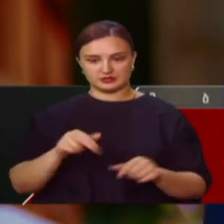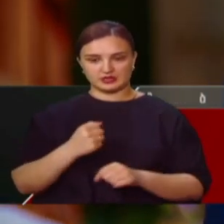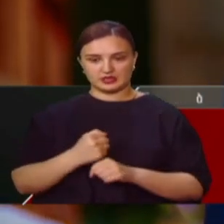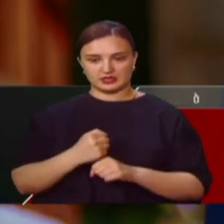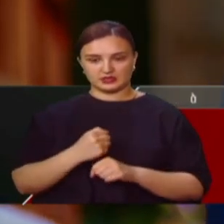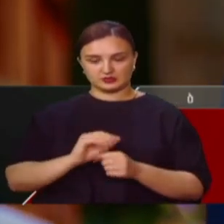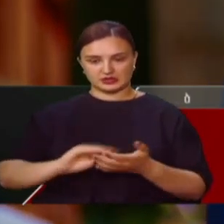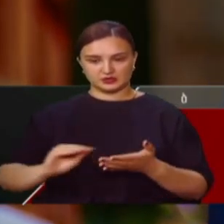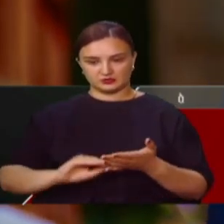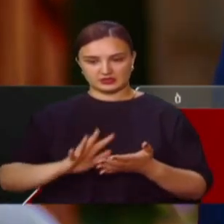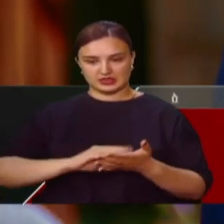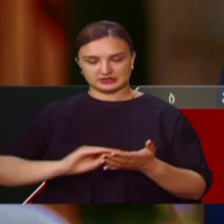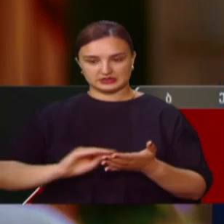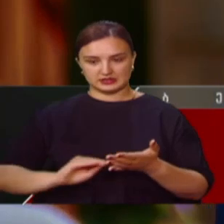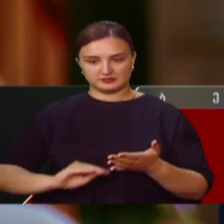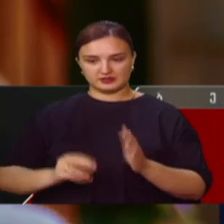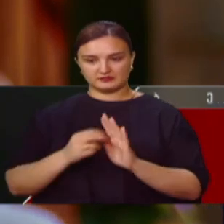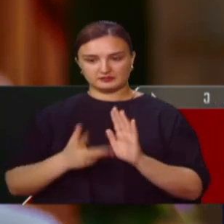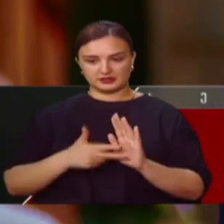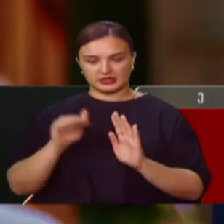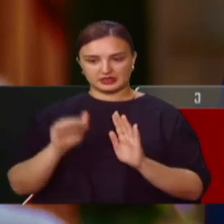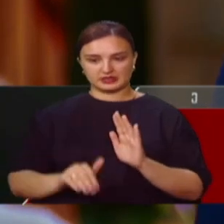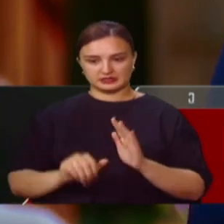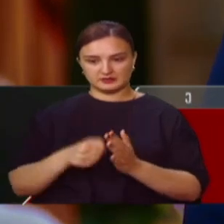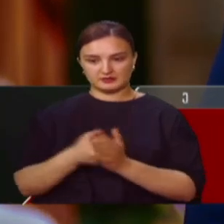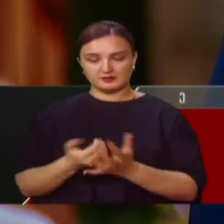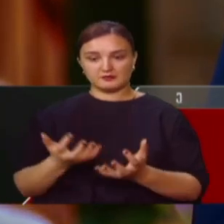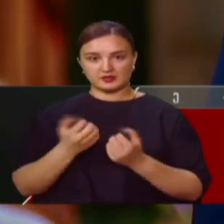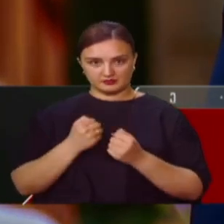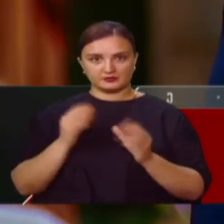გააკეთონ, დაწერონ განცხადება რესერვს. 18 ასამდე აღსაზრდელის